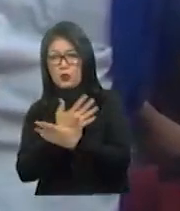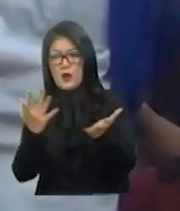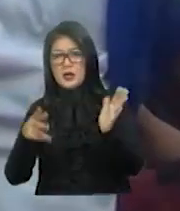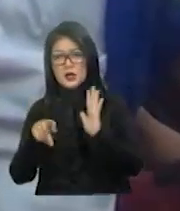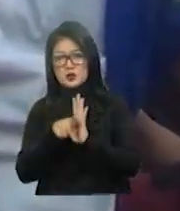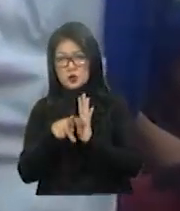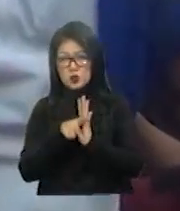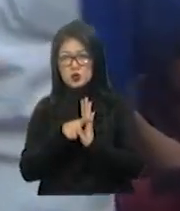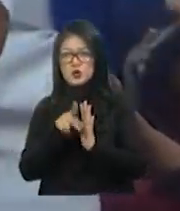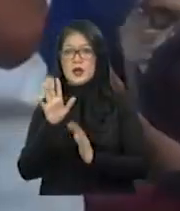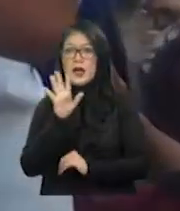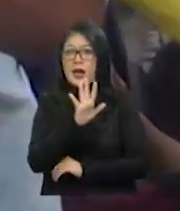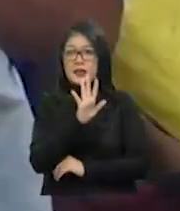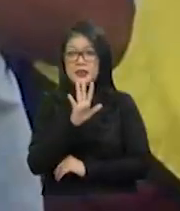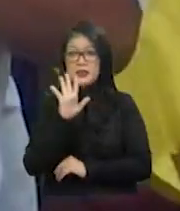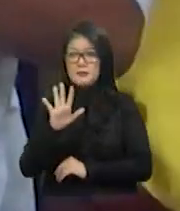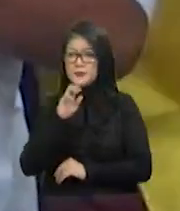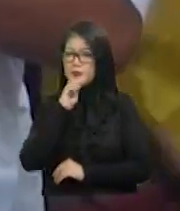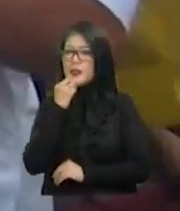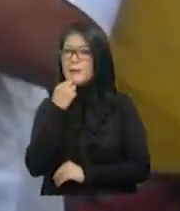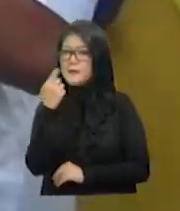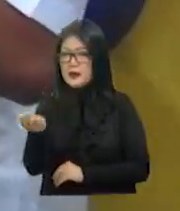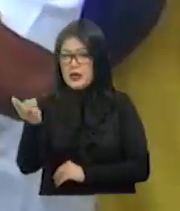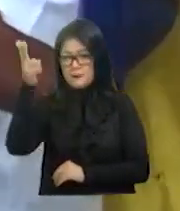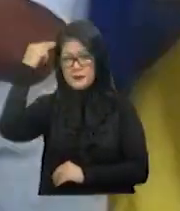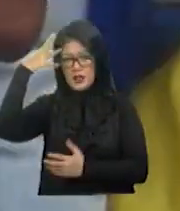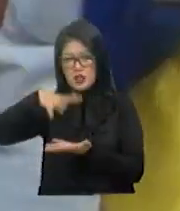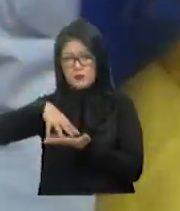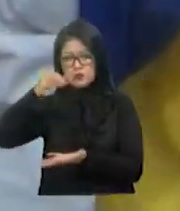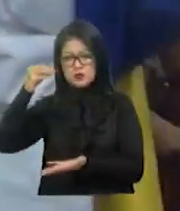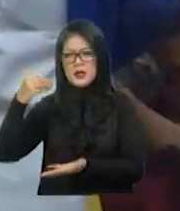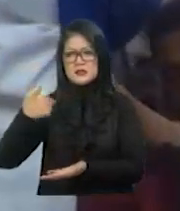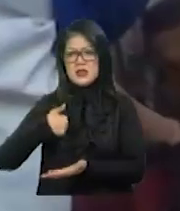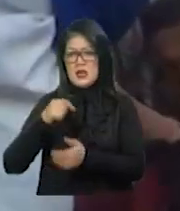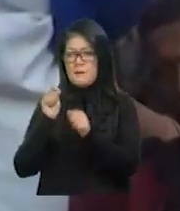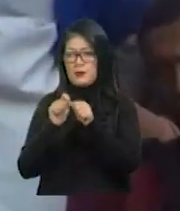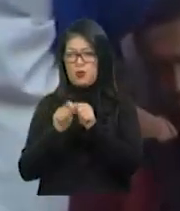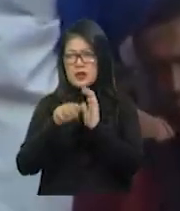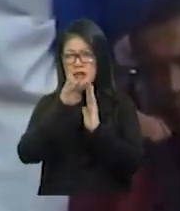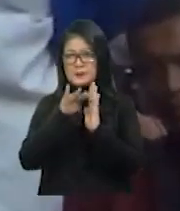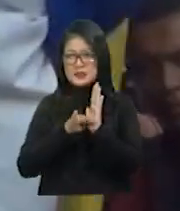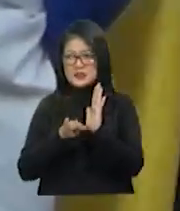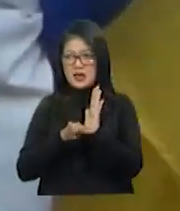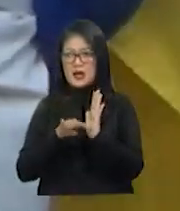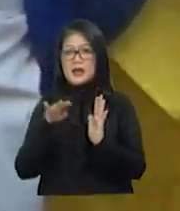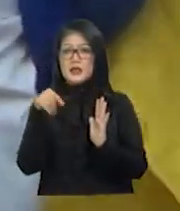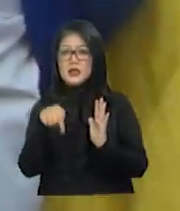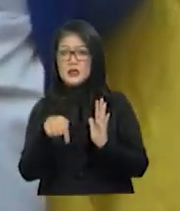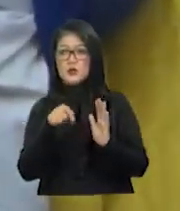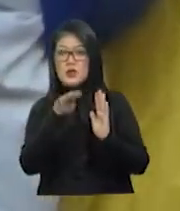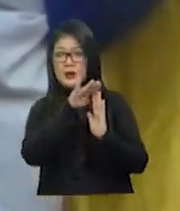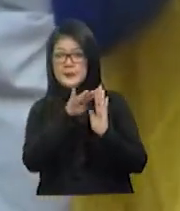Karena bisa kami hanya menyampaikan ke pemerintah pusat, saya bukan penentu kebijakan itu. Kebijakan saya di